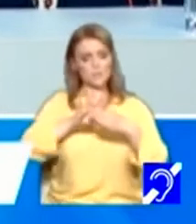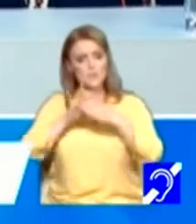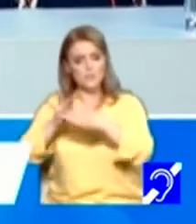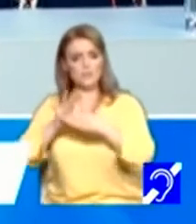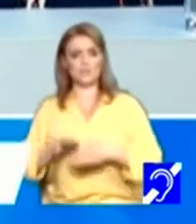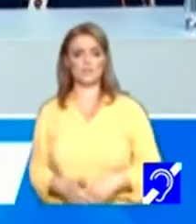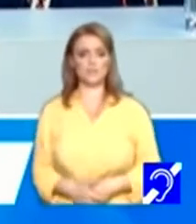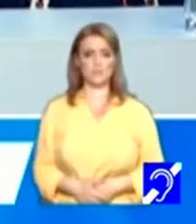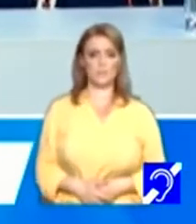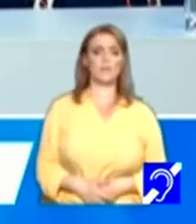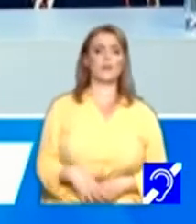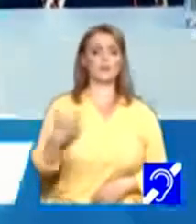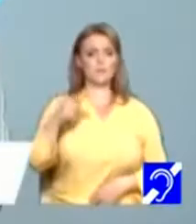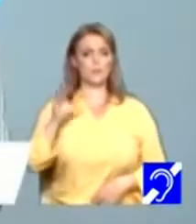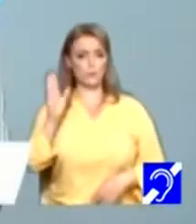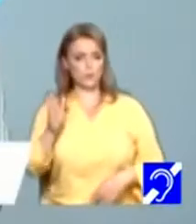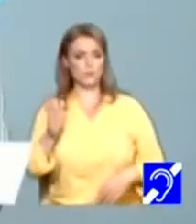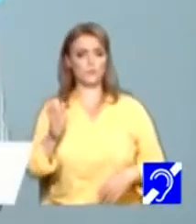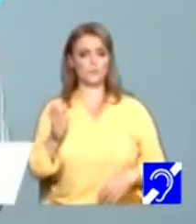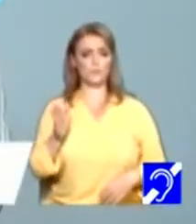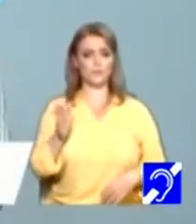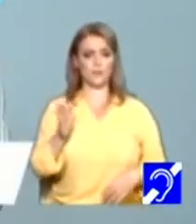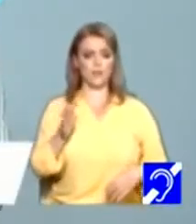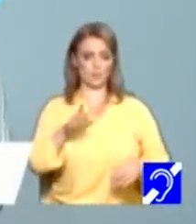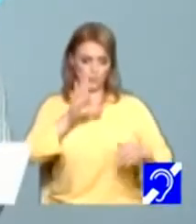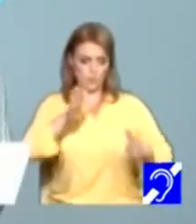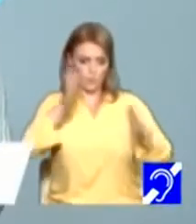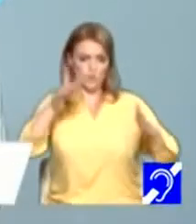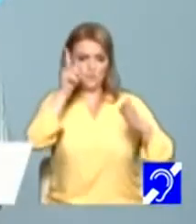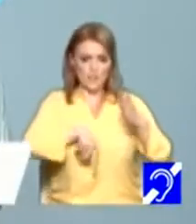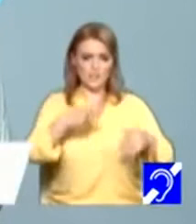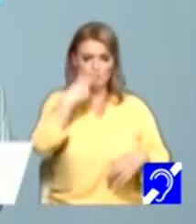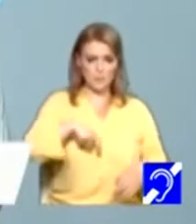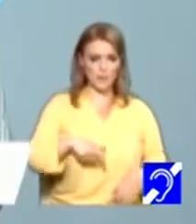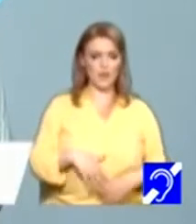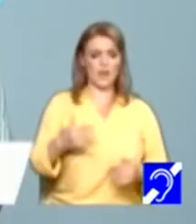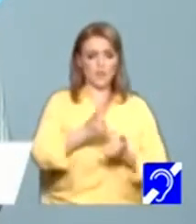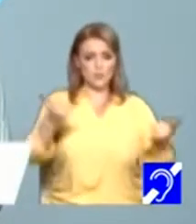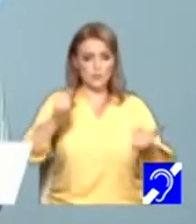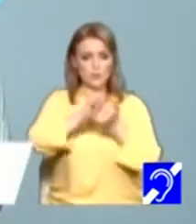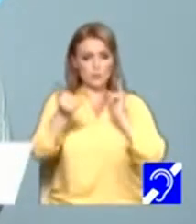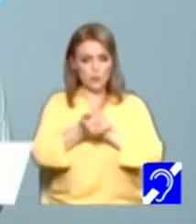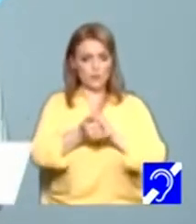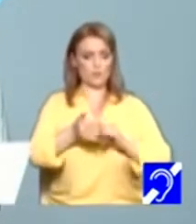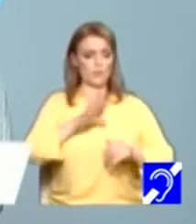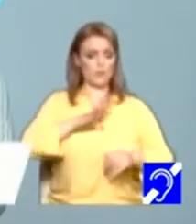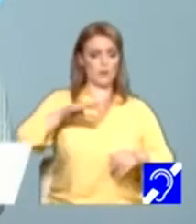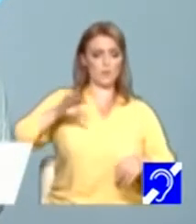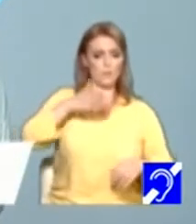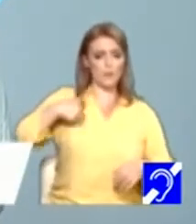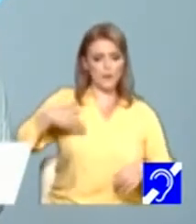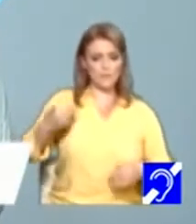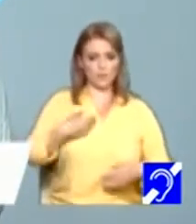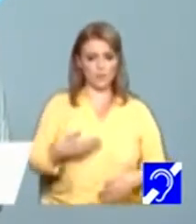creăm parteneriate în care noi vom fi destul de încrezut în sine, să impunem condiții în favoarea noastră. Haideți să nu ne dăm